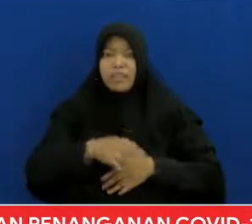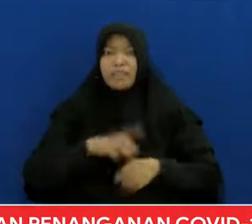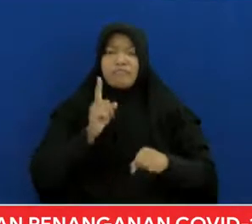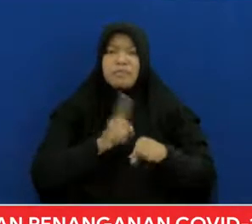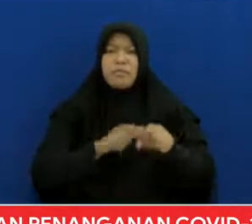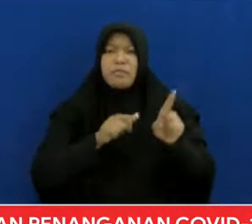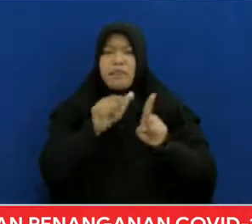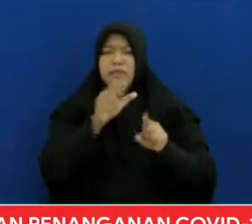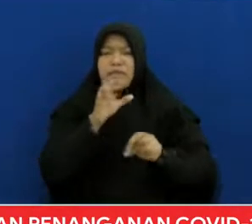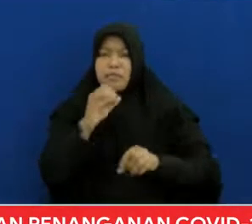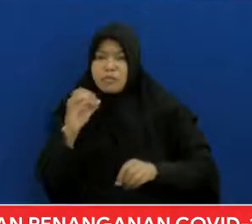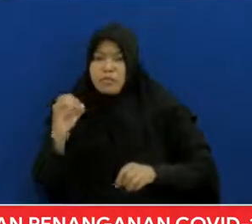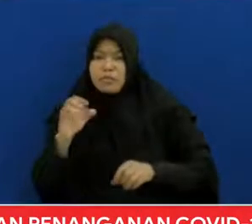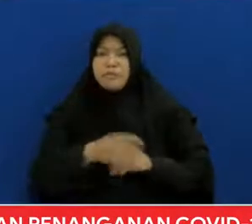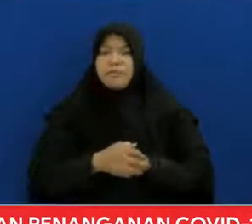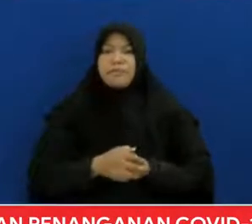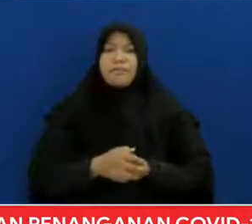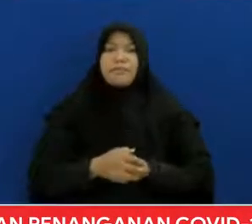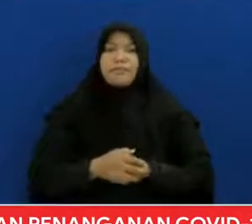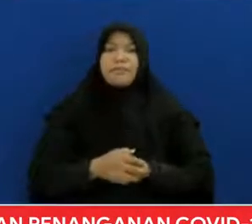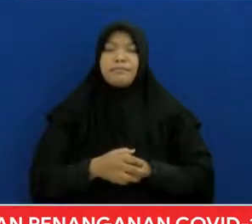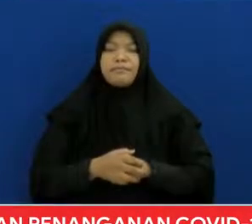16.00 adalah sebagai berikut.